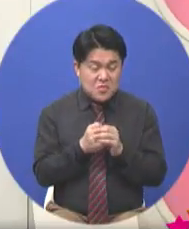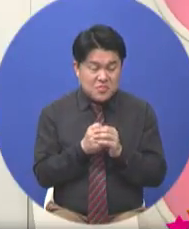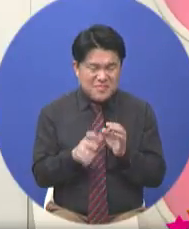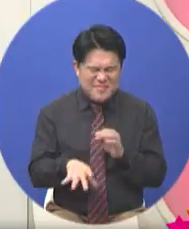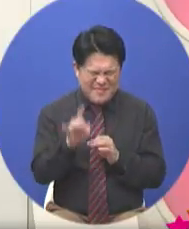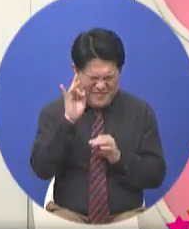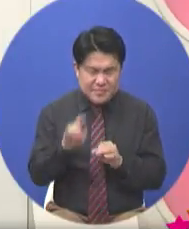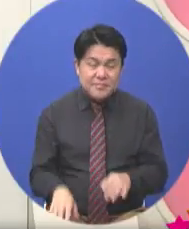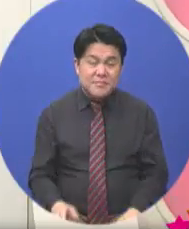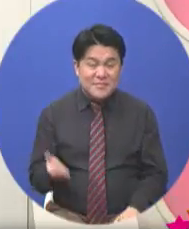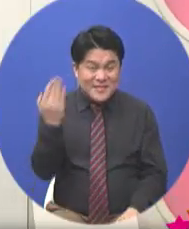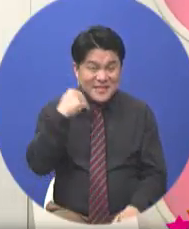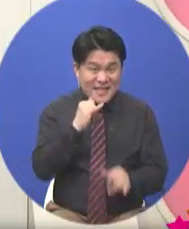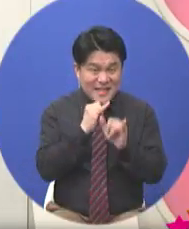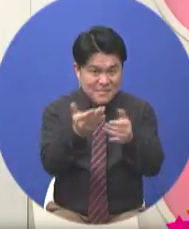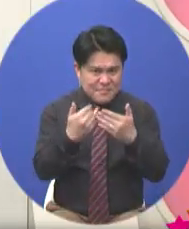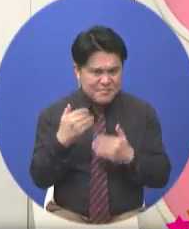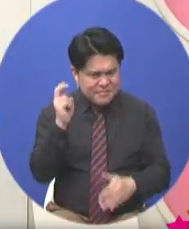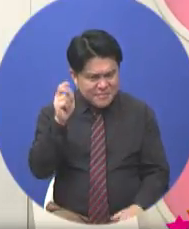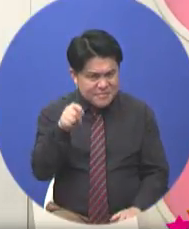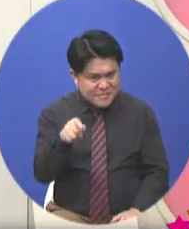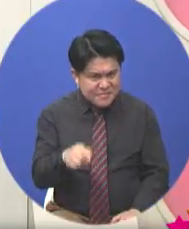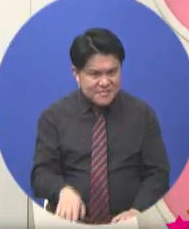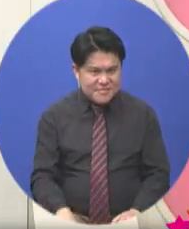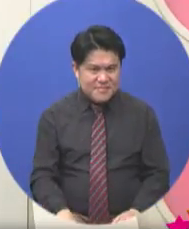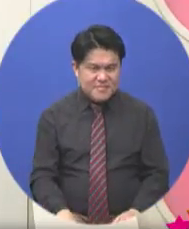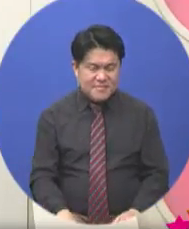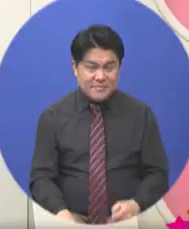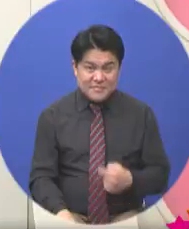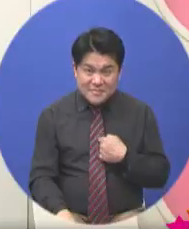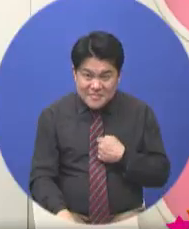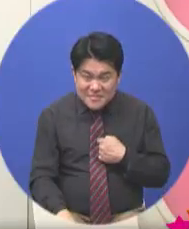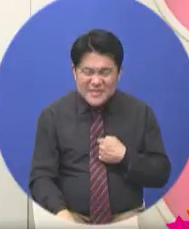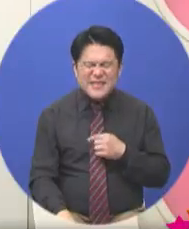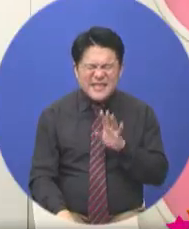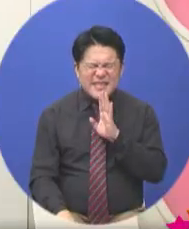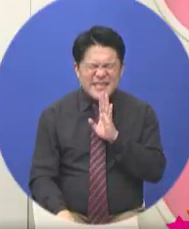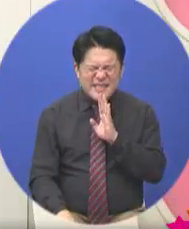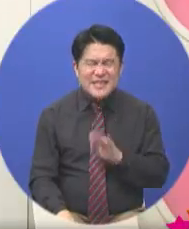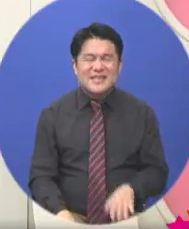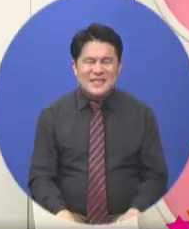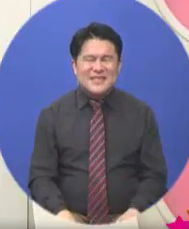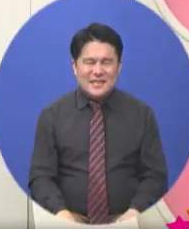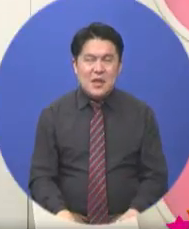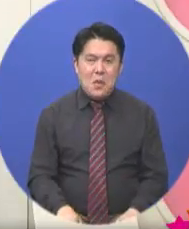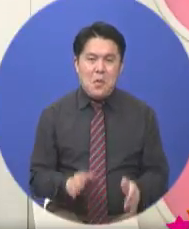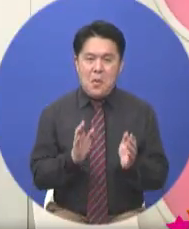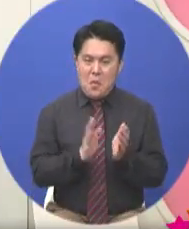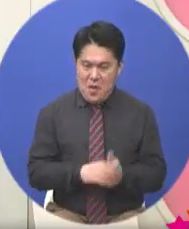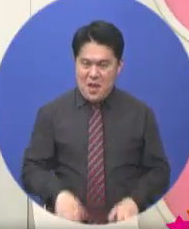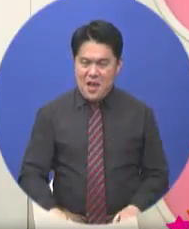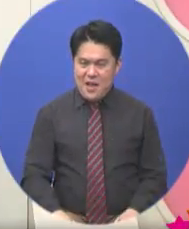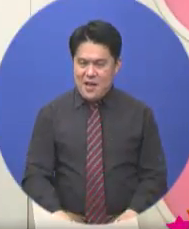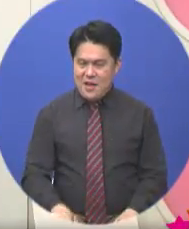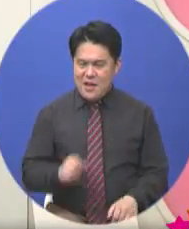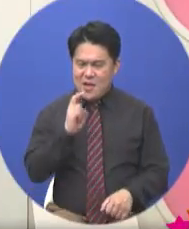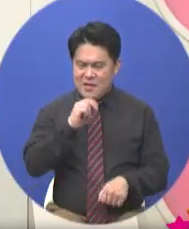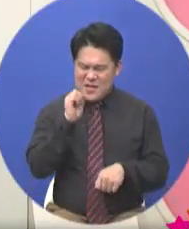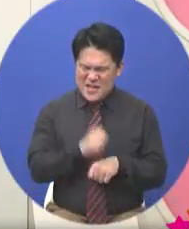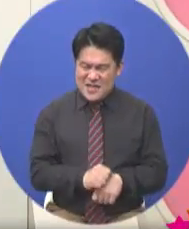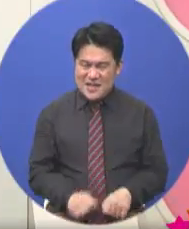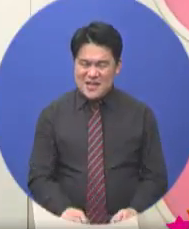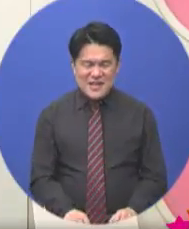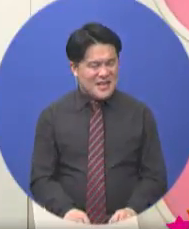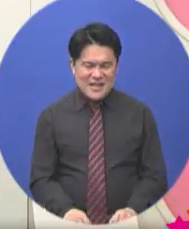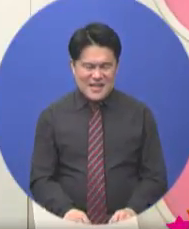처음이에요. 그때 올해서. 상도 타셨던 걸로 기억하는데. 예, 한 그렇죠. 노래 어머 어머 세상에 밥